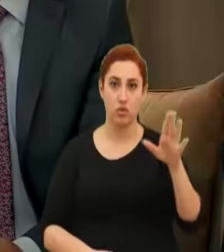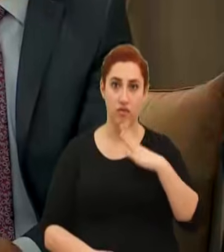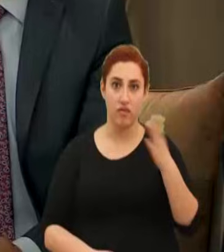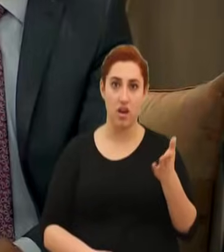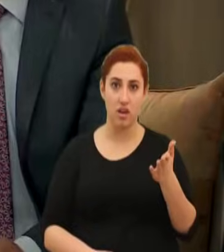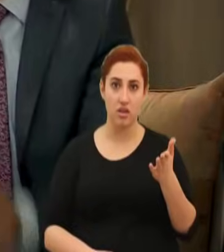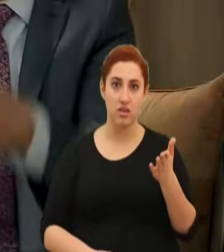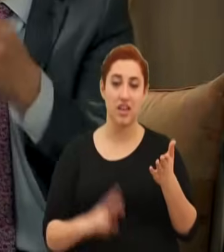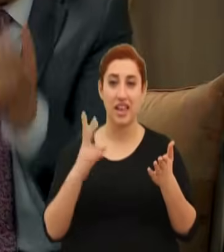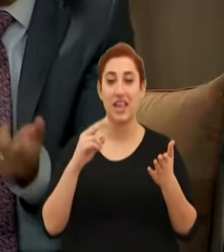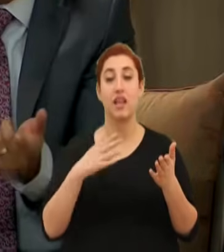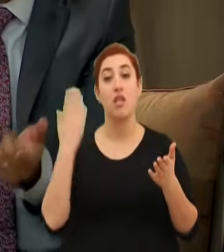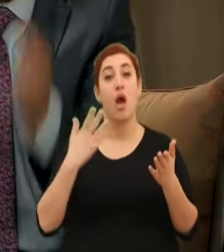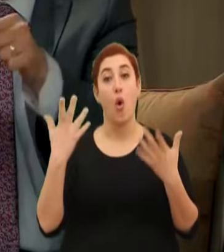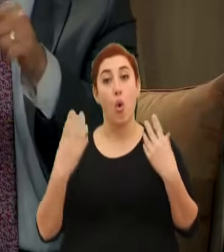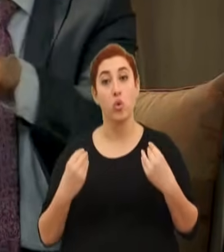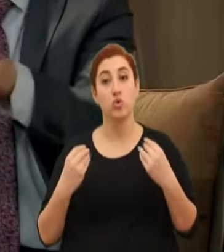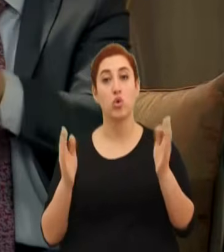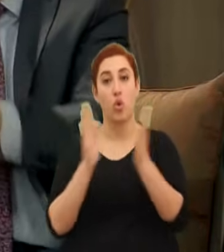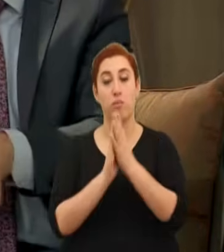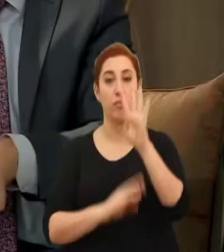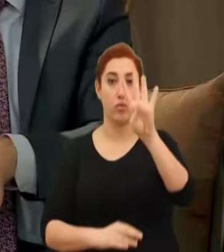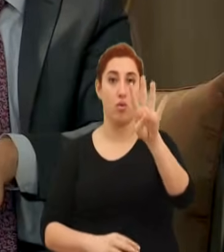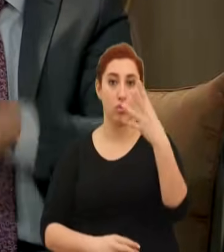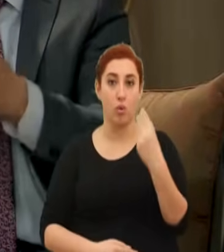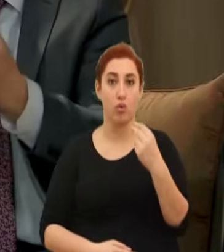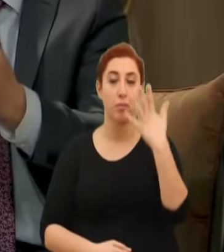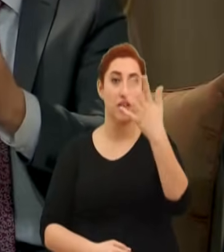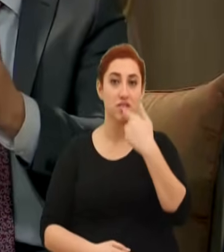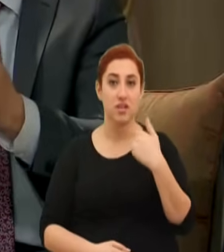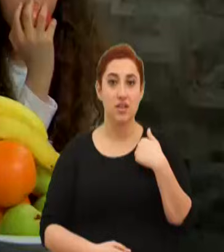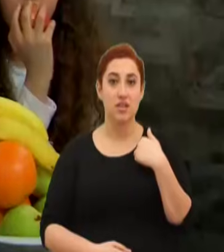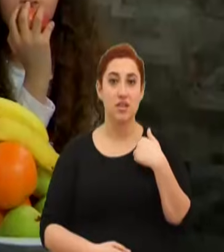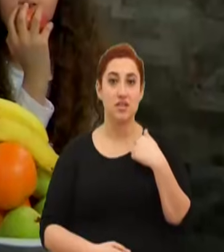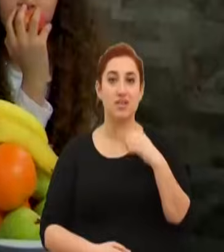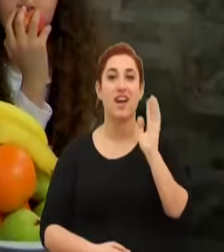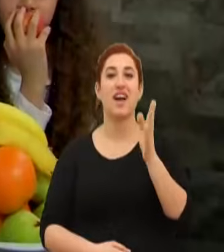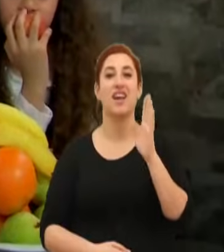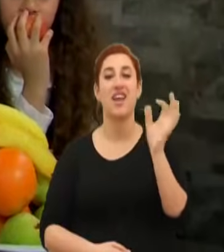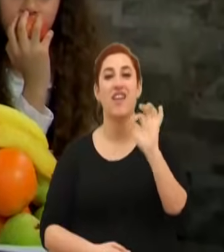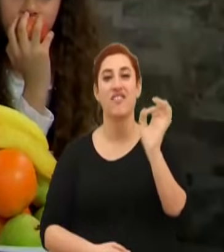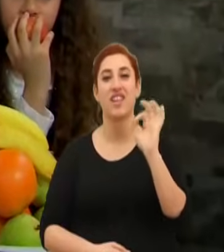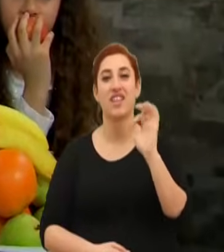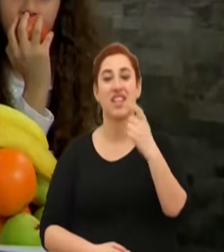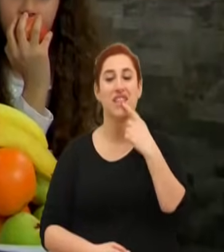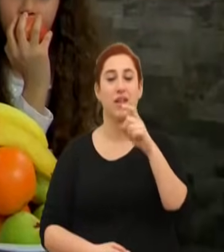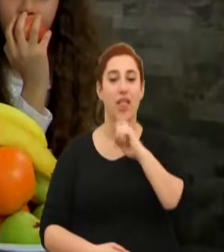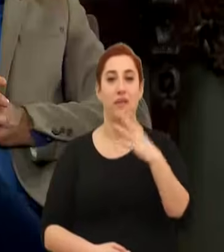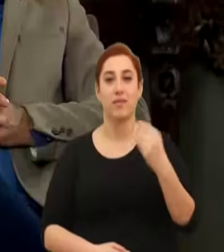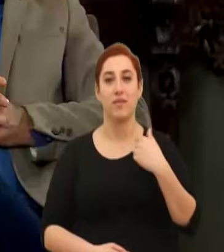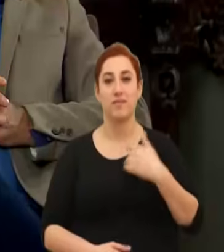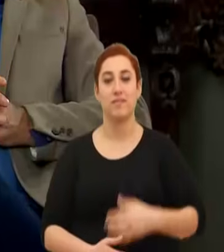var zaten. İki tane daha olursa toplamda dört eder. Hani beş dediniz ya. Ay evet, dilim